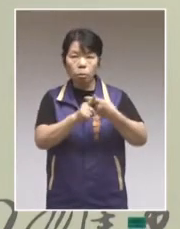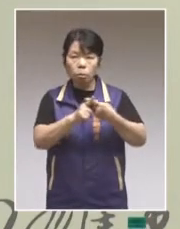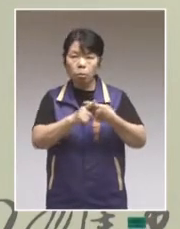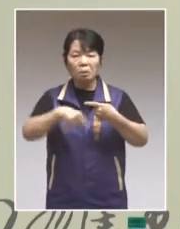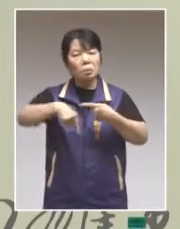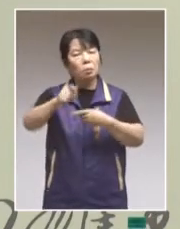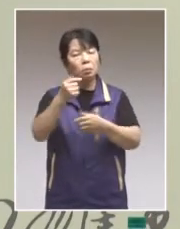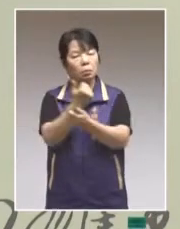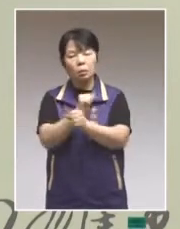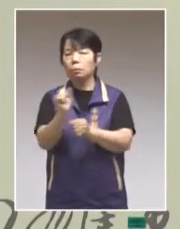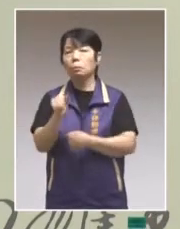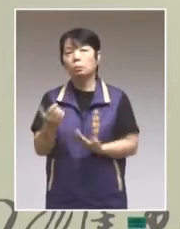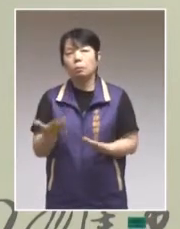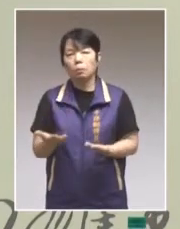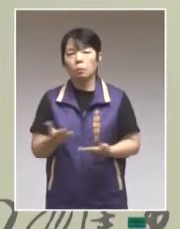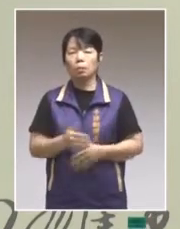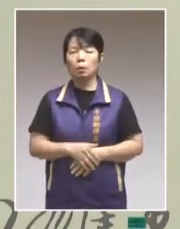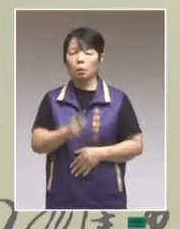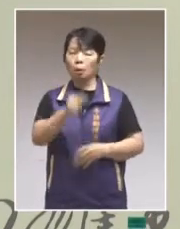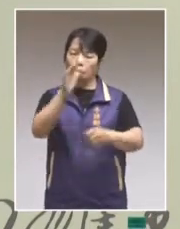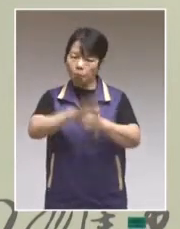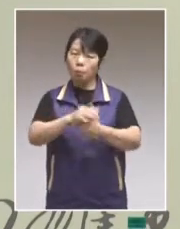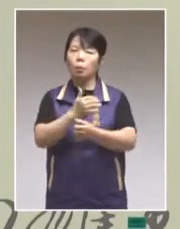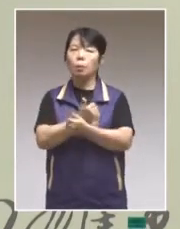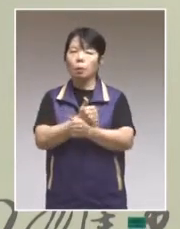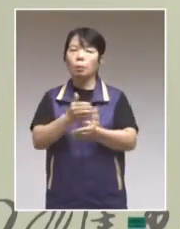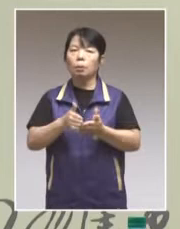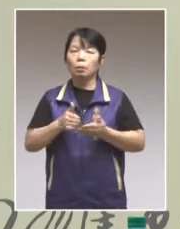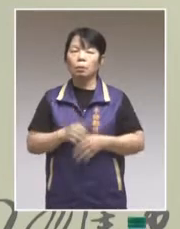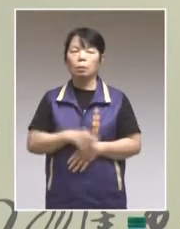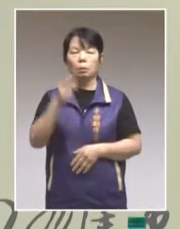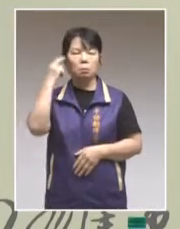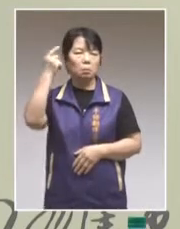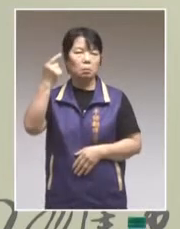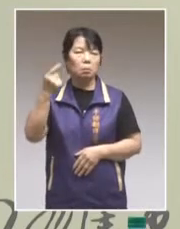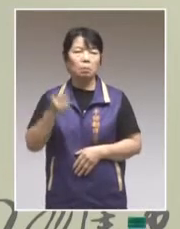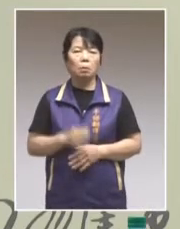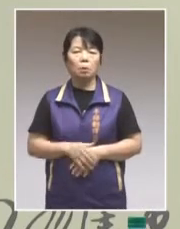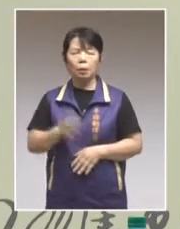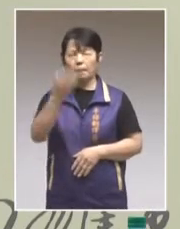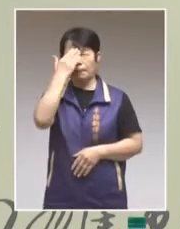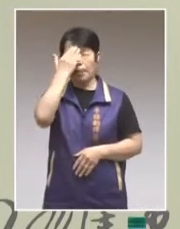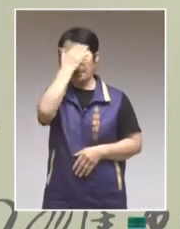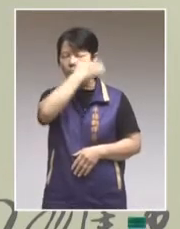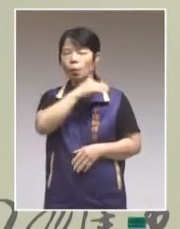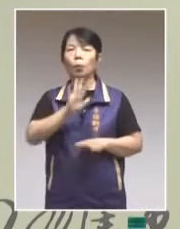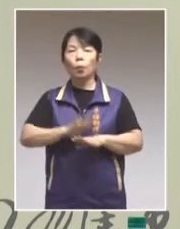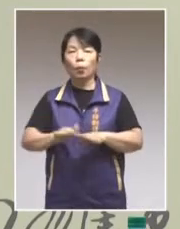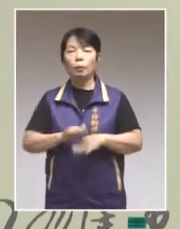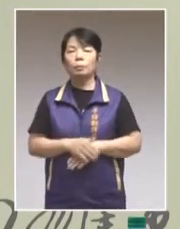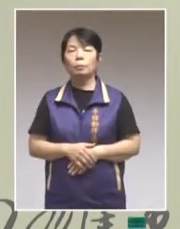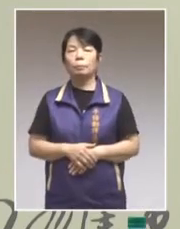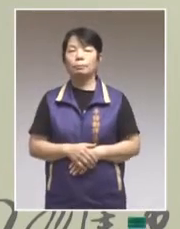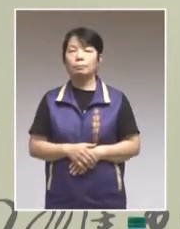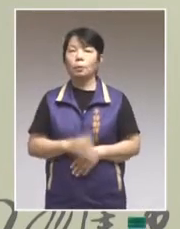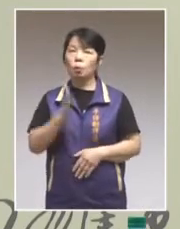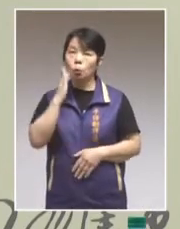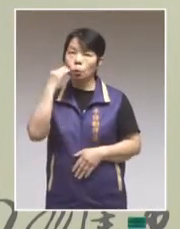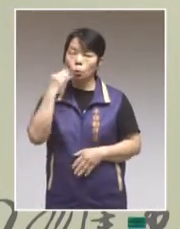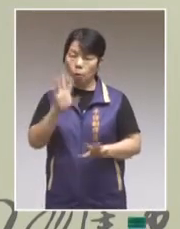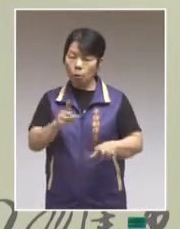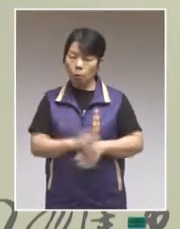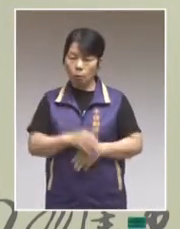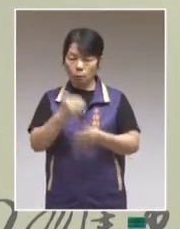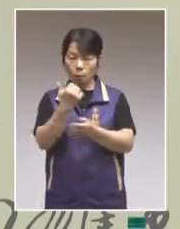进去考试嘛，可能就要补考，就可能大家会觉得哎，这个比较麻烦。啊，所以假如说你在考